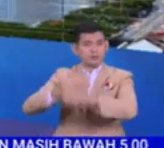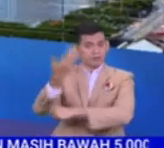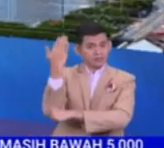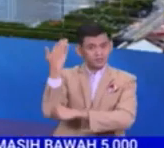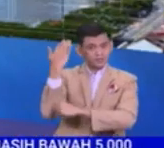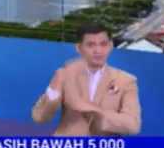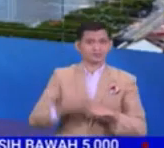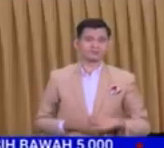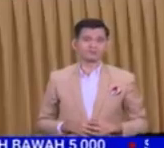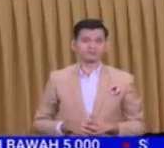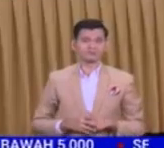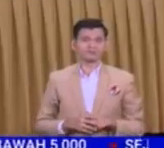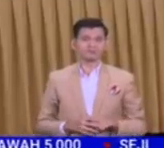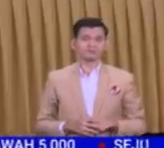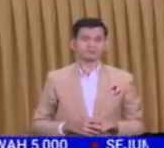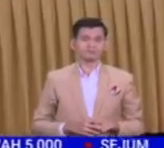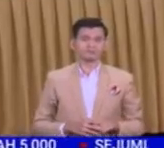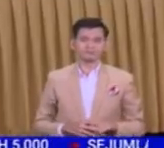tahun lepas.